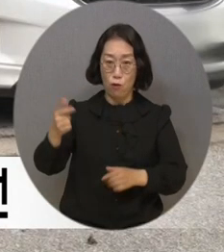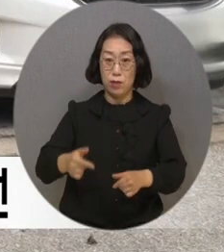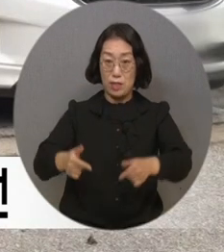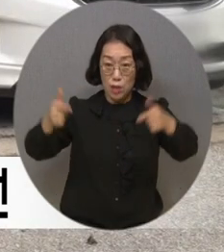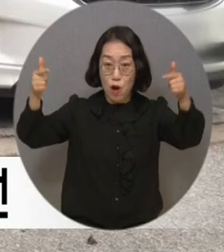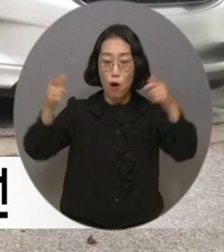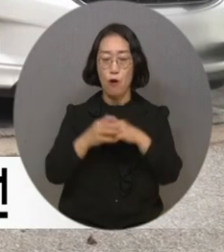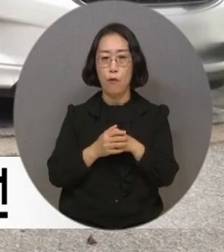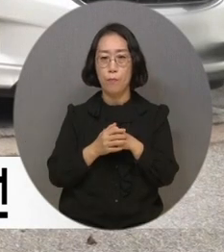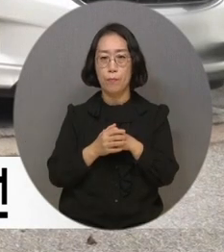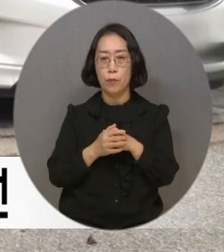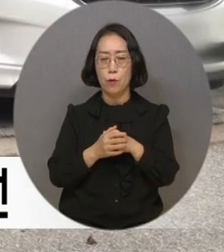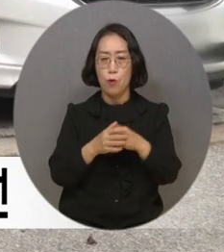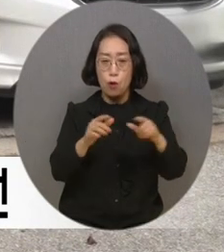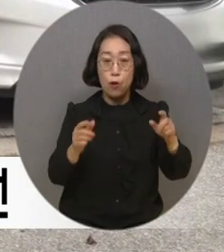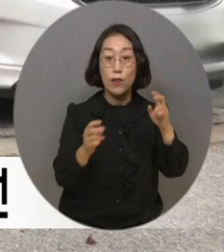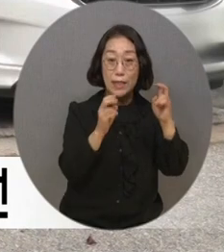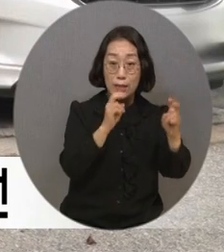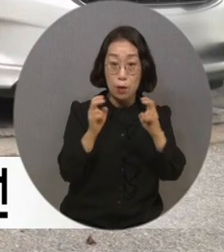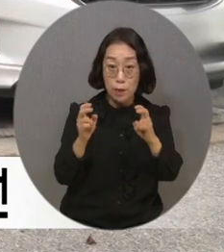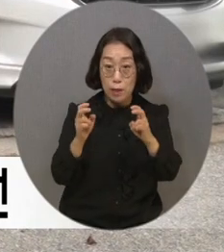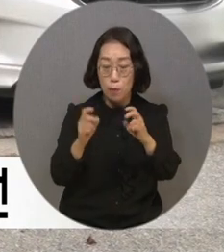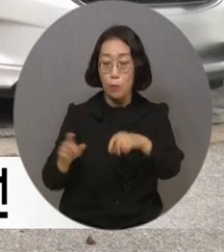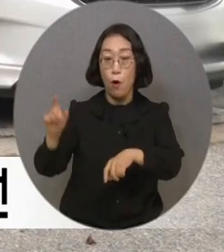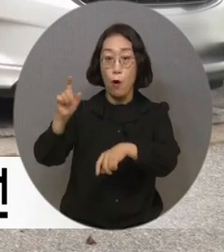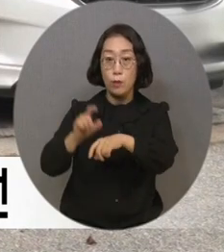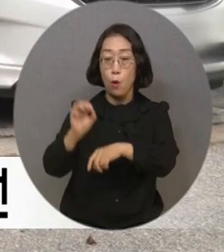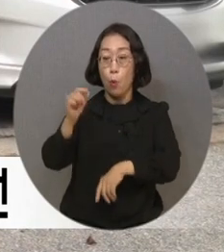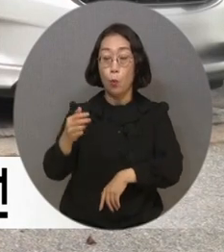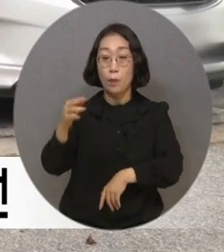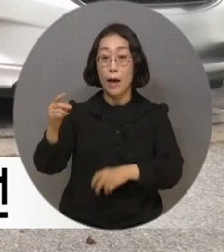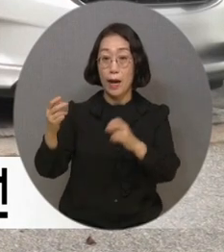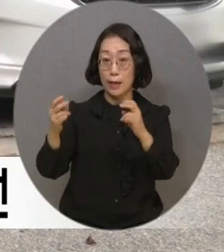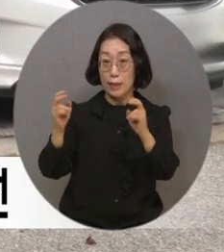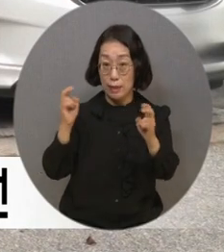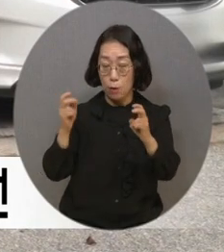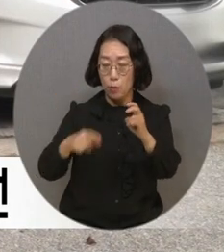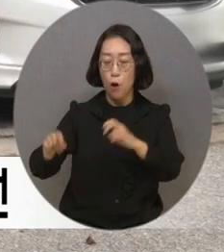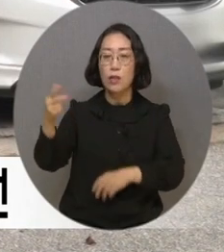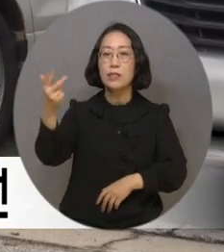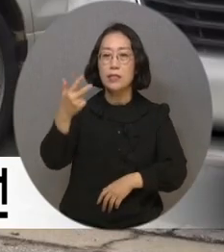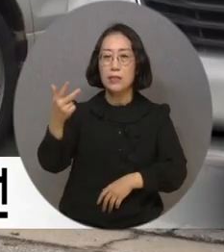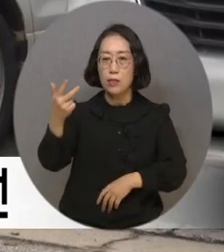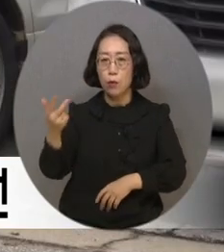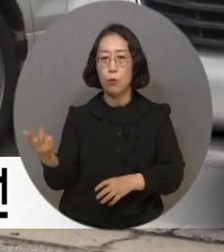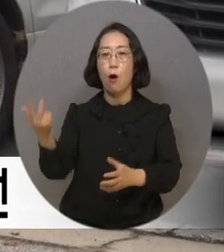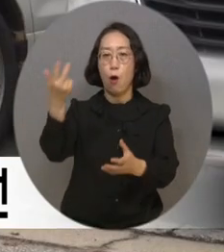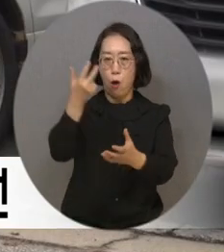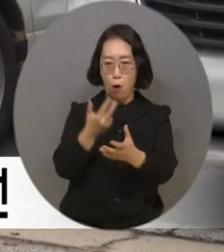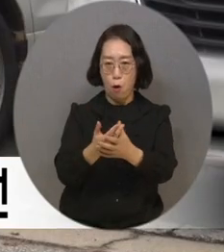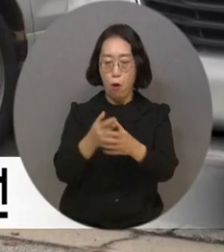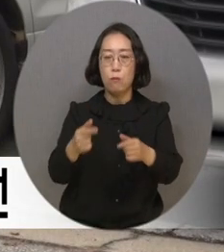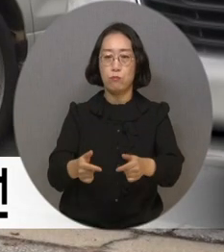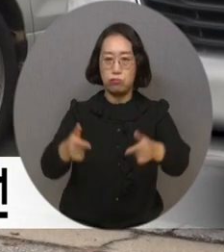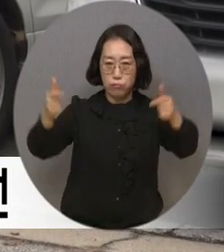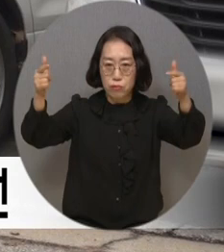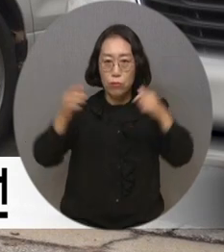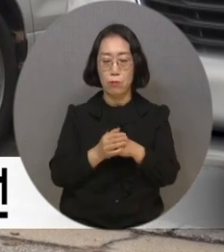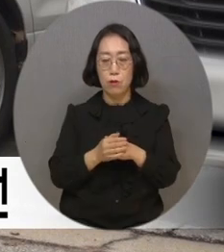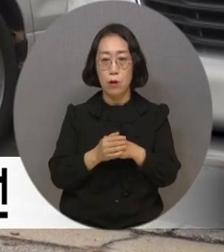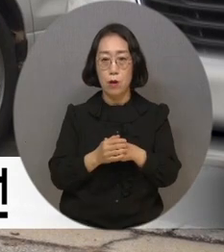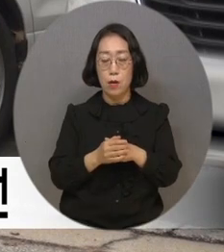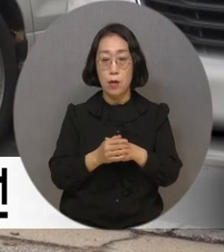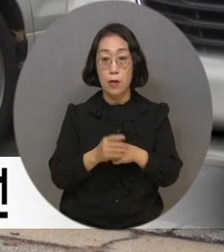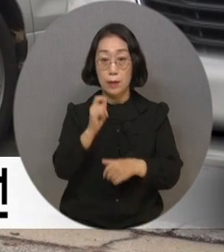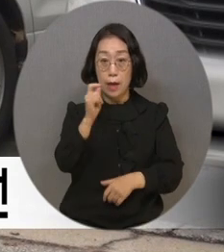회사 나비콜, 국민캡 외에 온다 택시 7,000대가 추가로 참여합니다. 장애인 바우처 이용 요금은 장애인